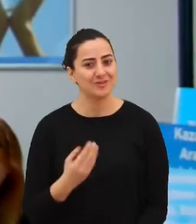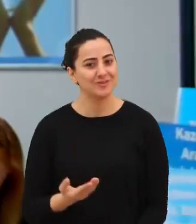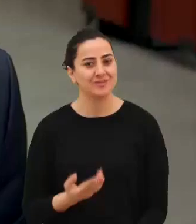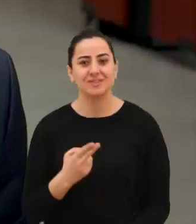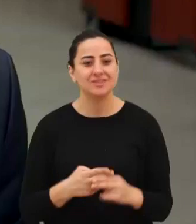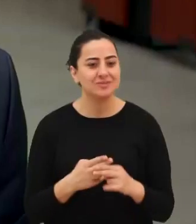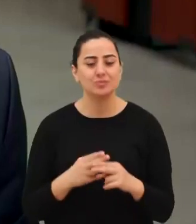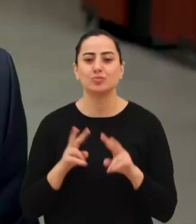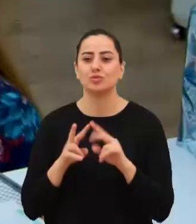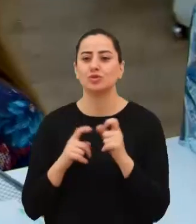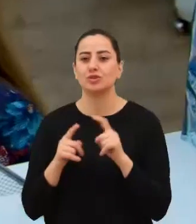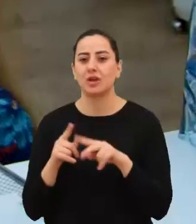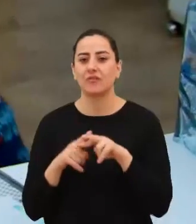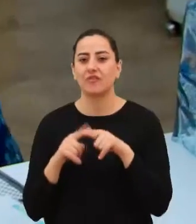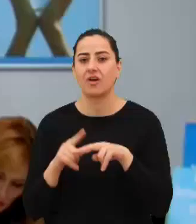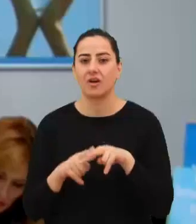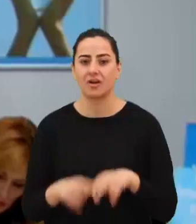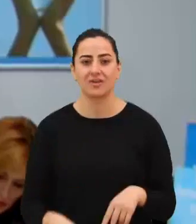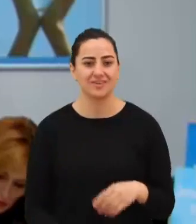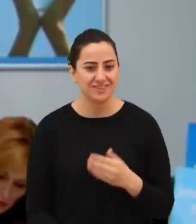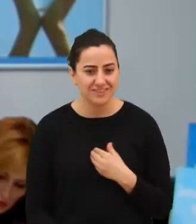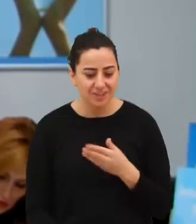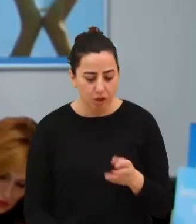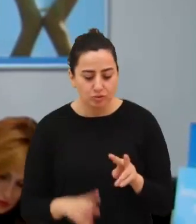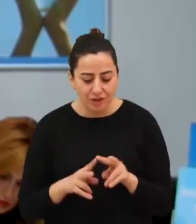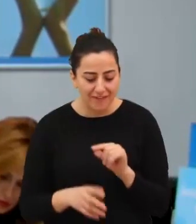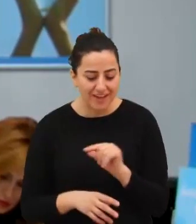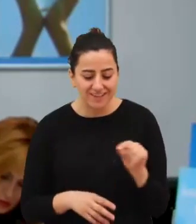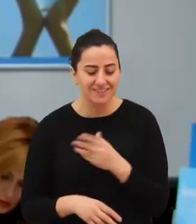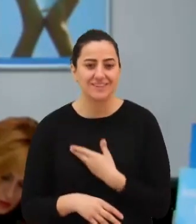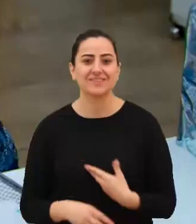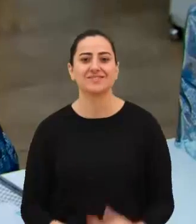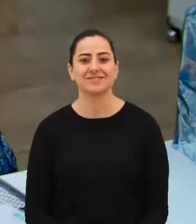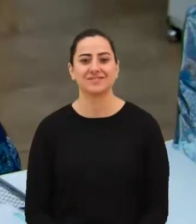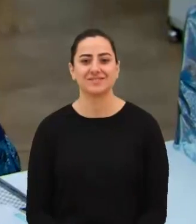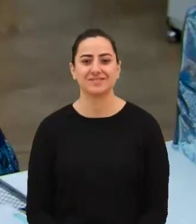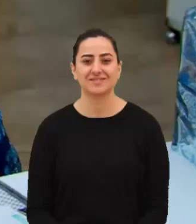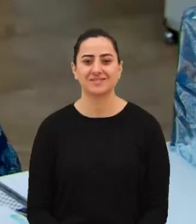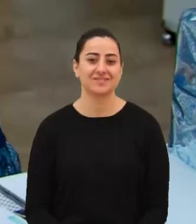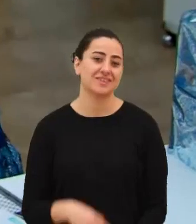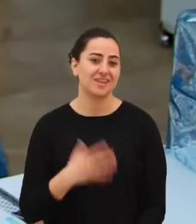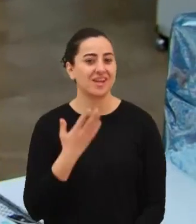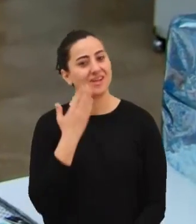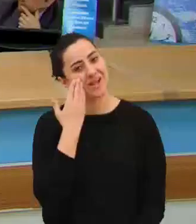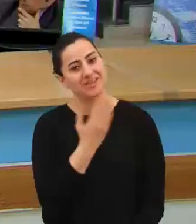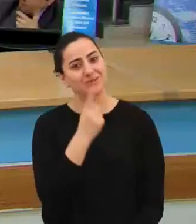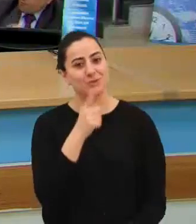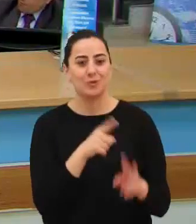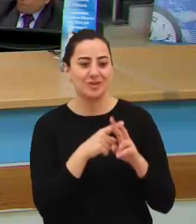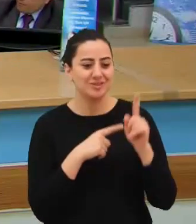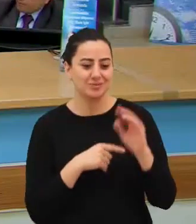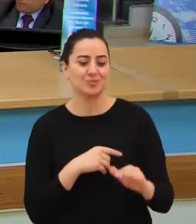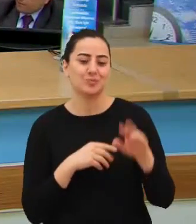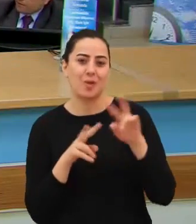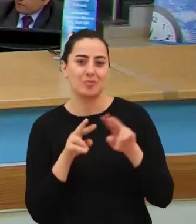paşamın adı? Mustafa. Ya zaten burada da yazıyor bak Mustafa'ya, sevgilerle. Darısı senin başına Nurhan. Yakında